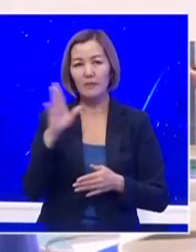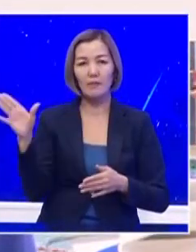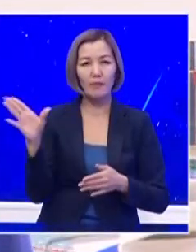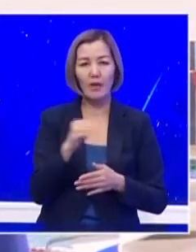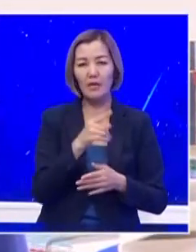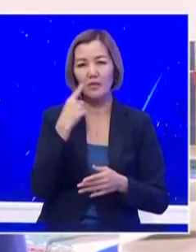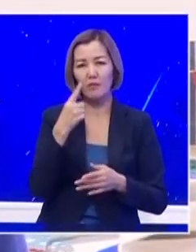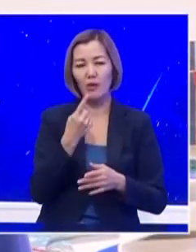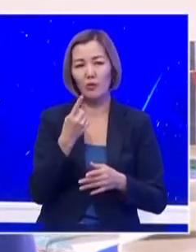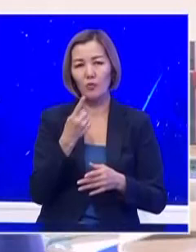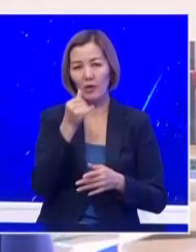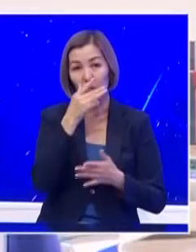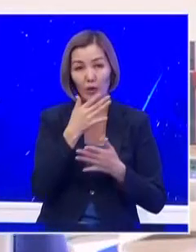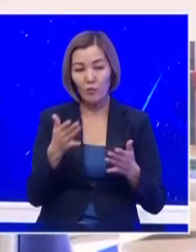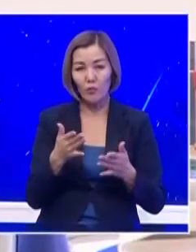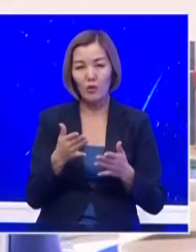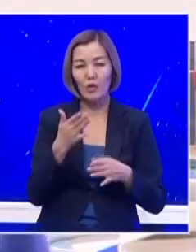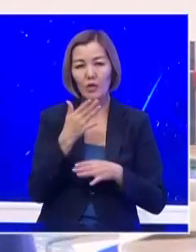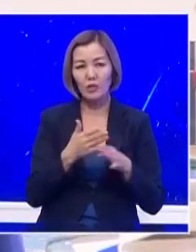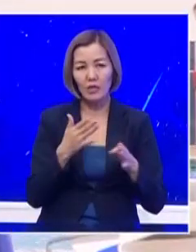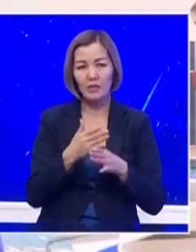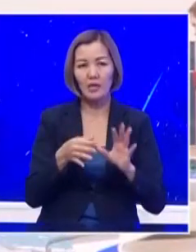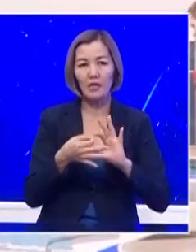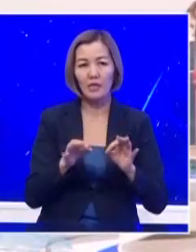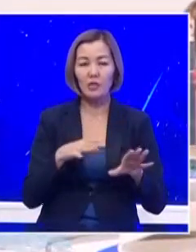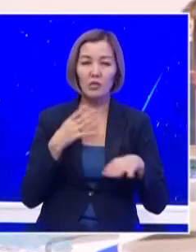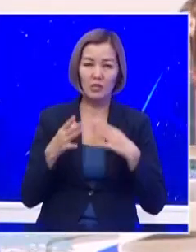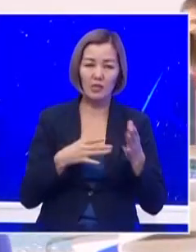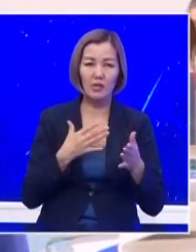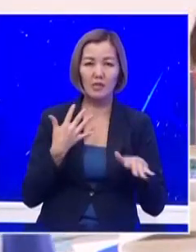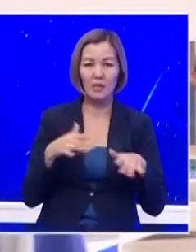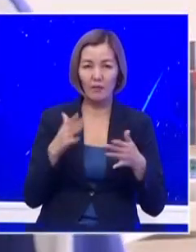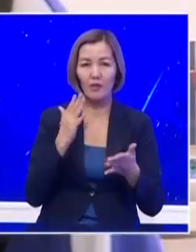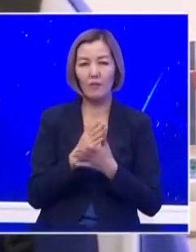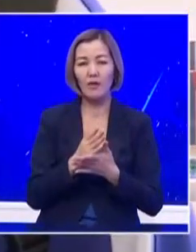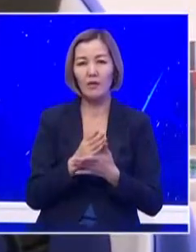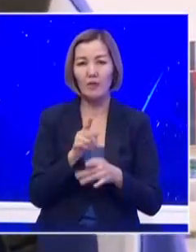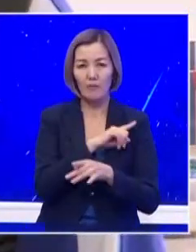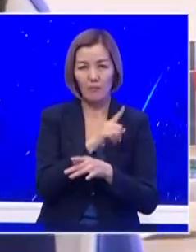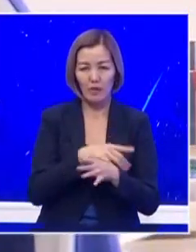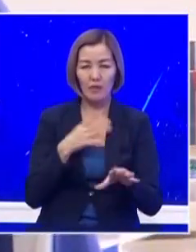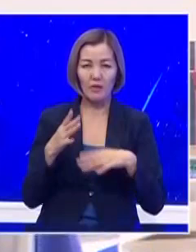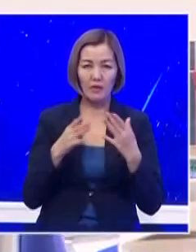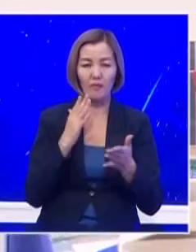айтамын, жартысы жақсы молтада, жарты балалар өздерінің бұрынғы